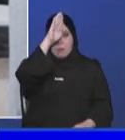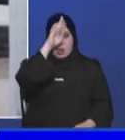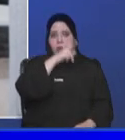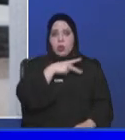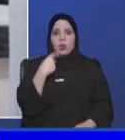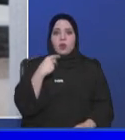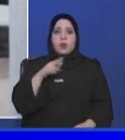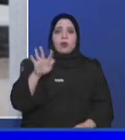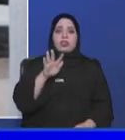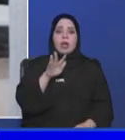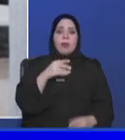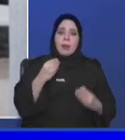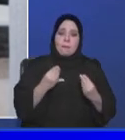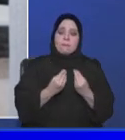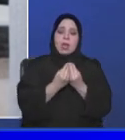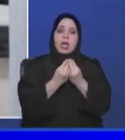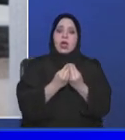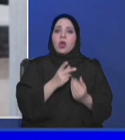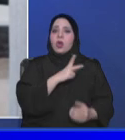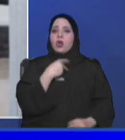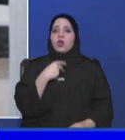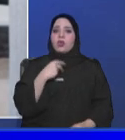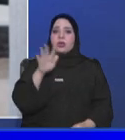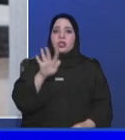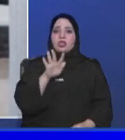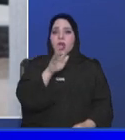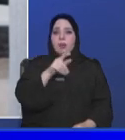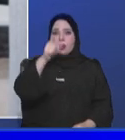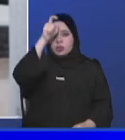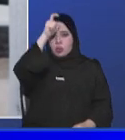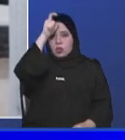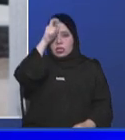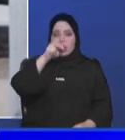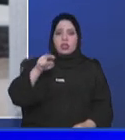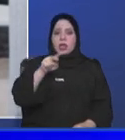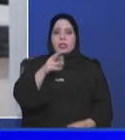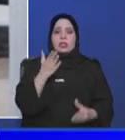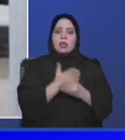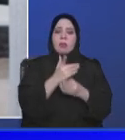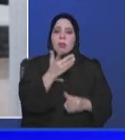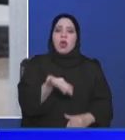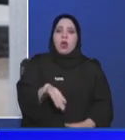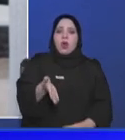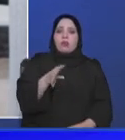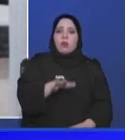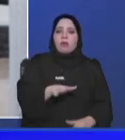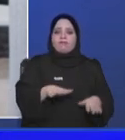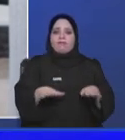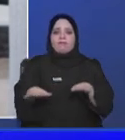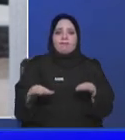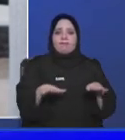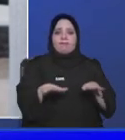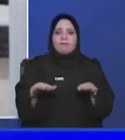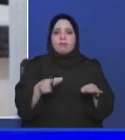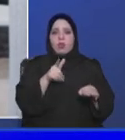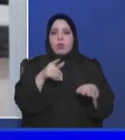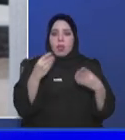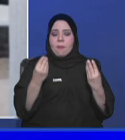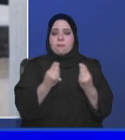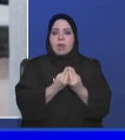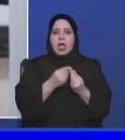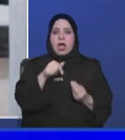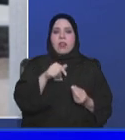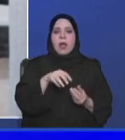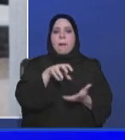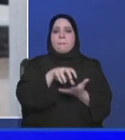وحكومه وشعبا لحكومه وشعب الجمهوريه التركيه الشقيقه في ضحايا الزلزال الذي ضرب محافظه كهرمان